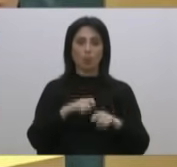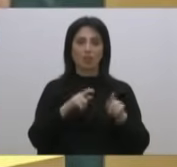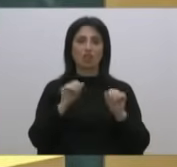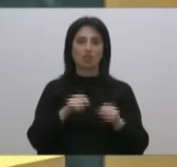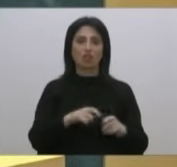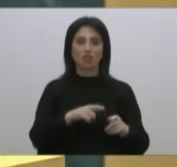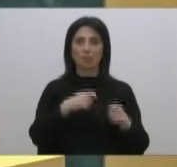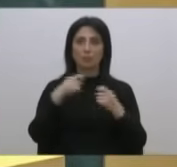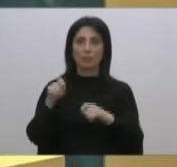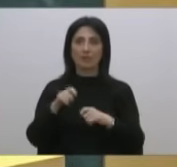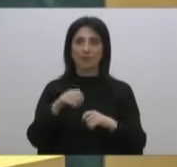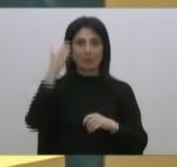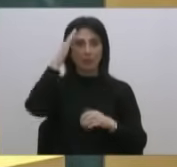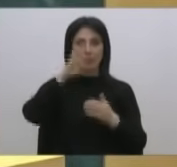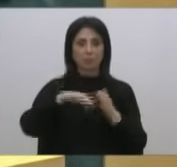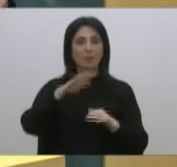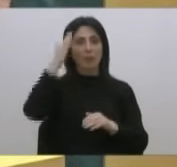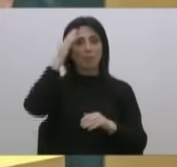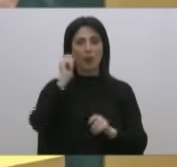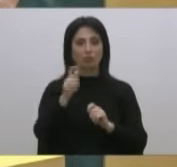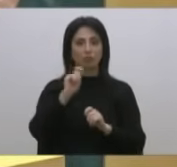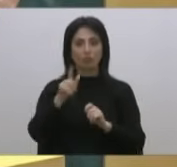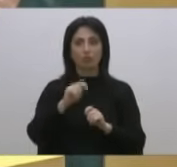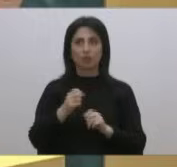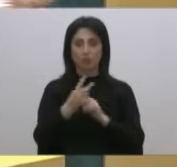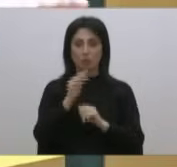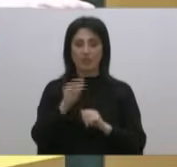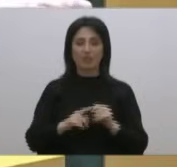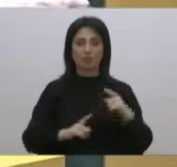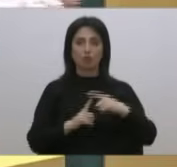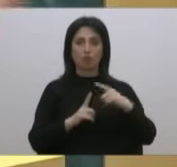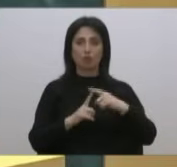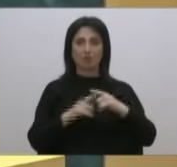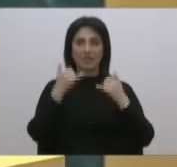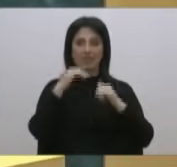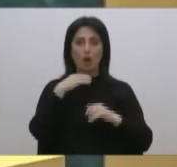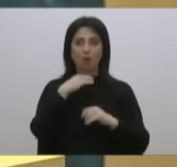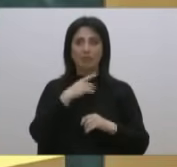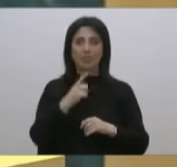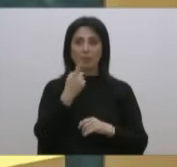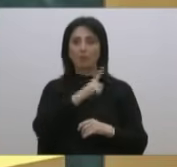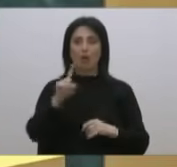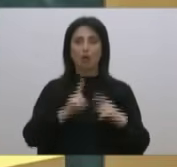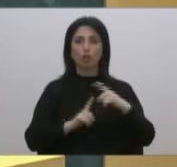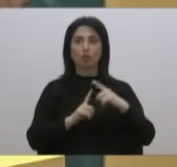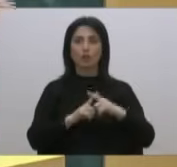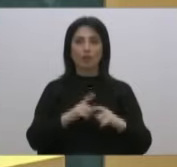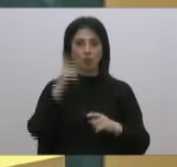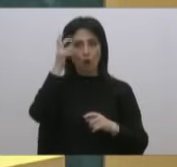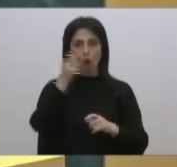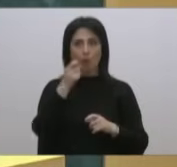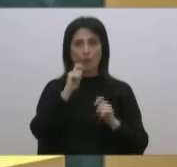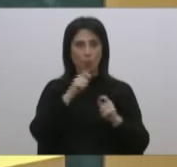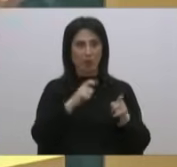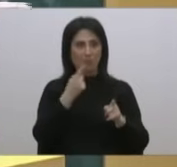უკრაინას შეუძლია შეიტანოს მხოლოდ ბაჟის გარეშე, მერე ბაჟი უნდა დაედოს. 12000 ტონა საქონლის ხორცი, ან მილიონი ტონა ხორბალი. რა